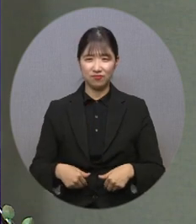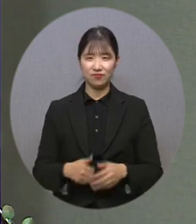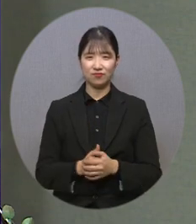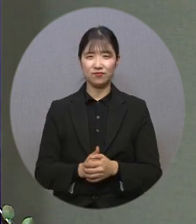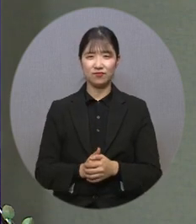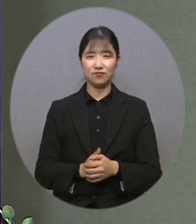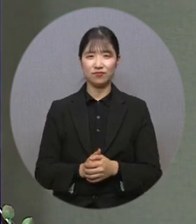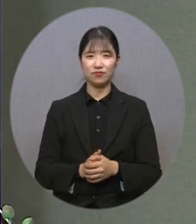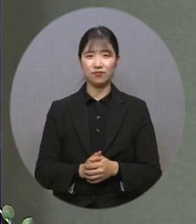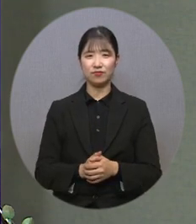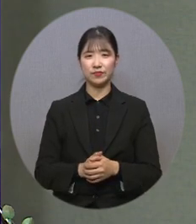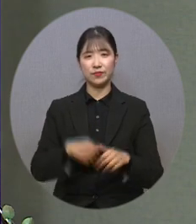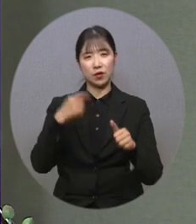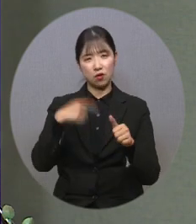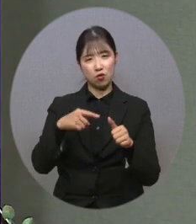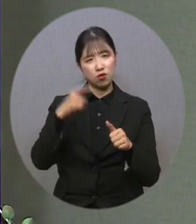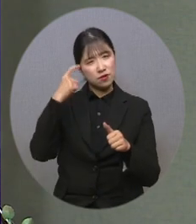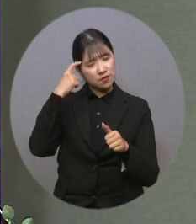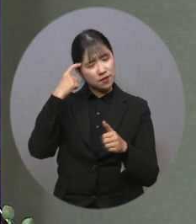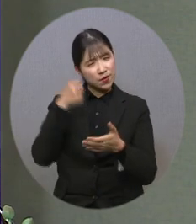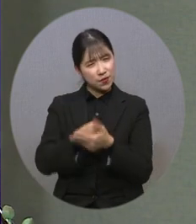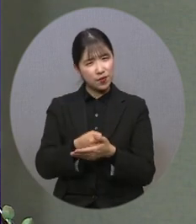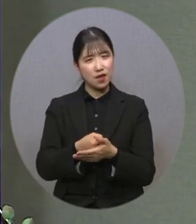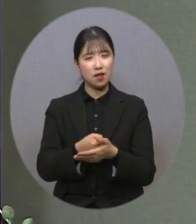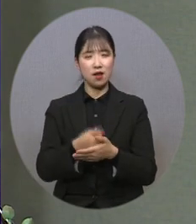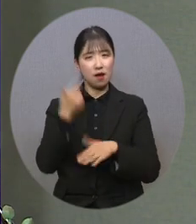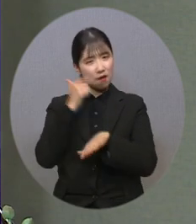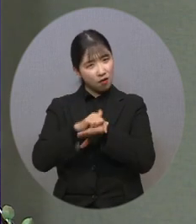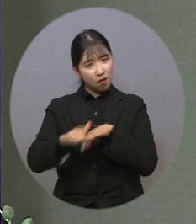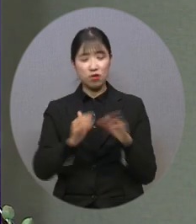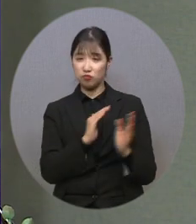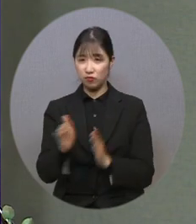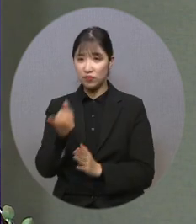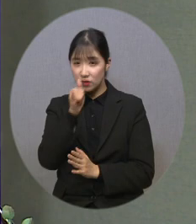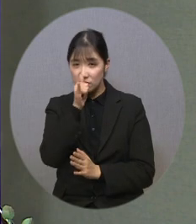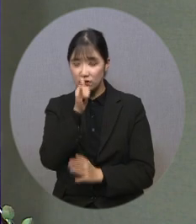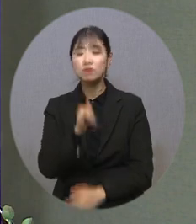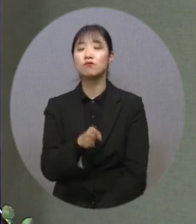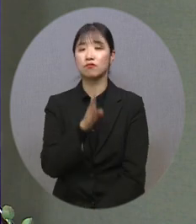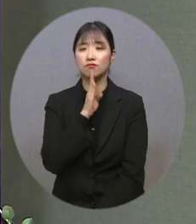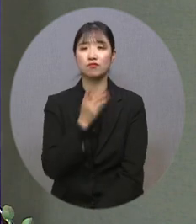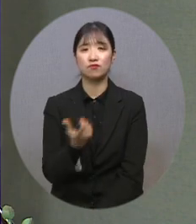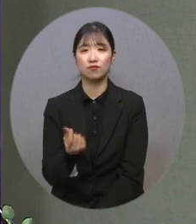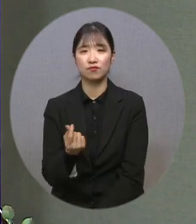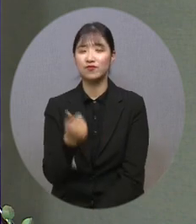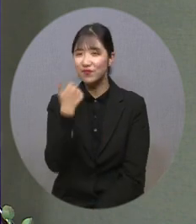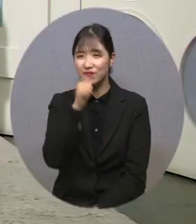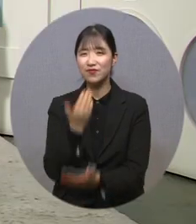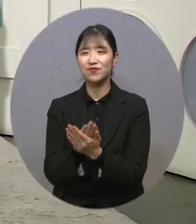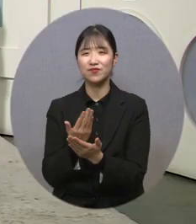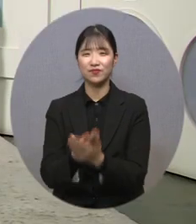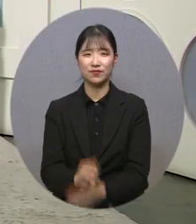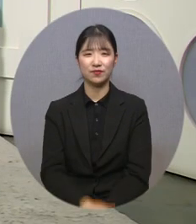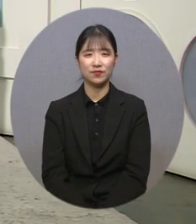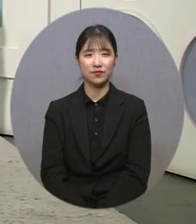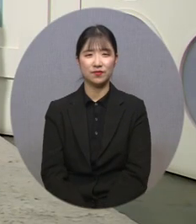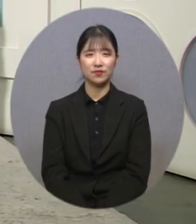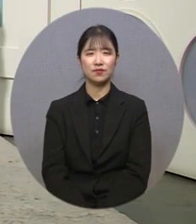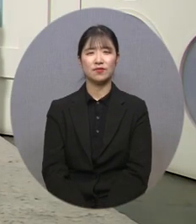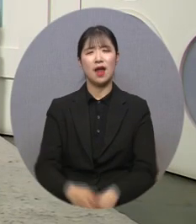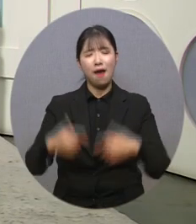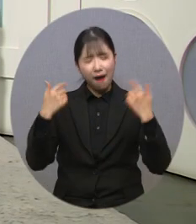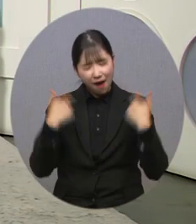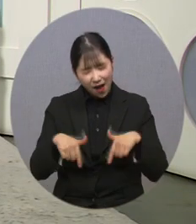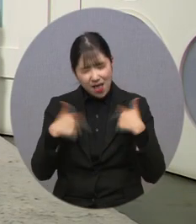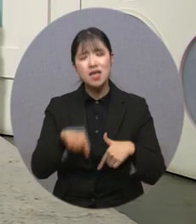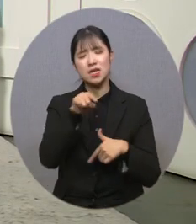그 교육적 이념이나 전략을 준비해 놓으신 게 그럼요. 그건 뭐 그거 좀 소개 좀 해주세요. 불철주야 생각하는